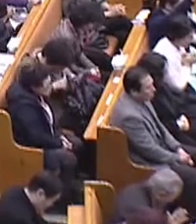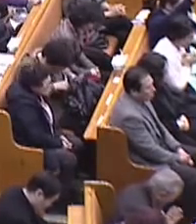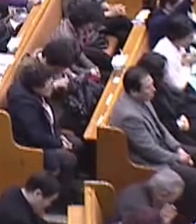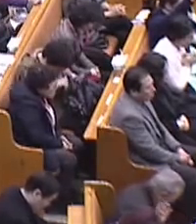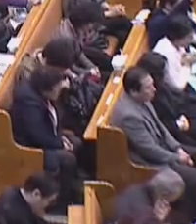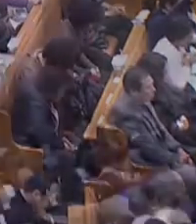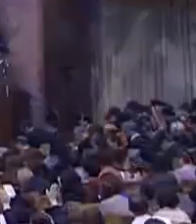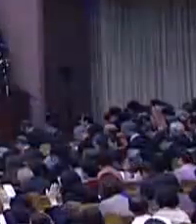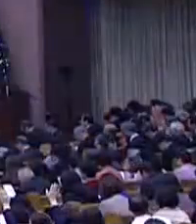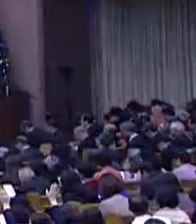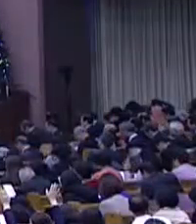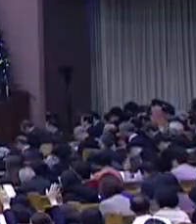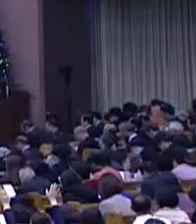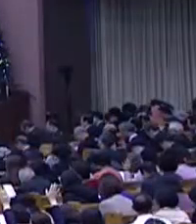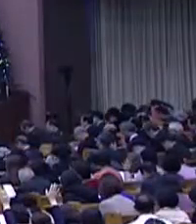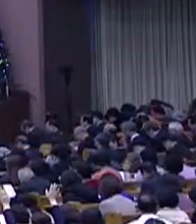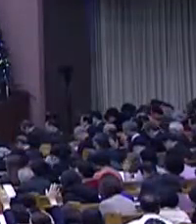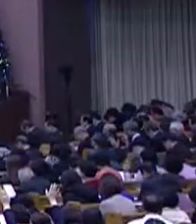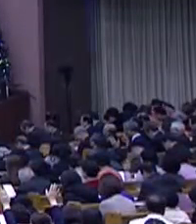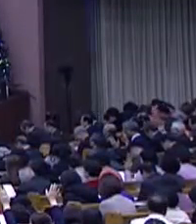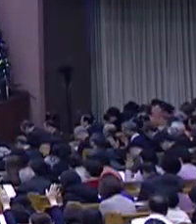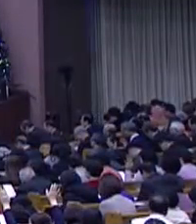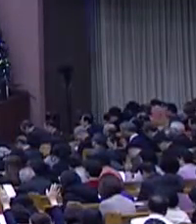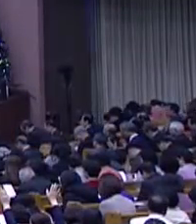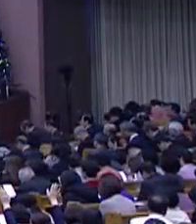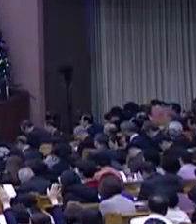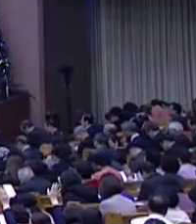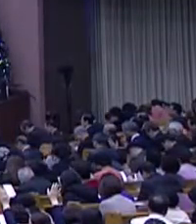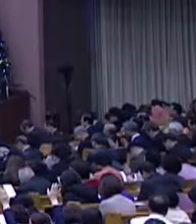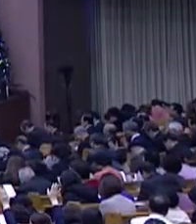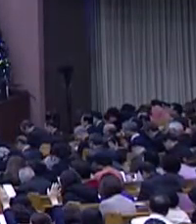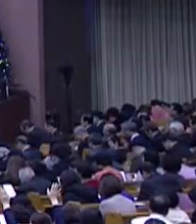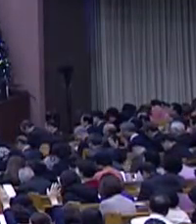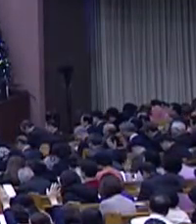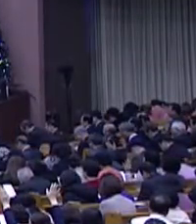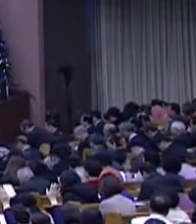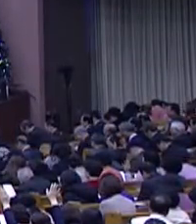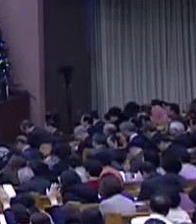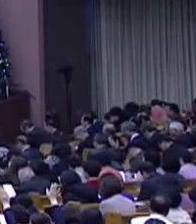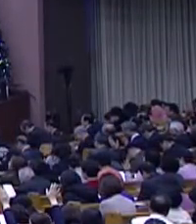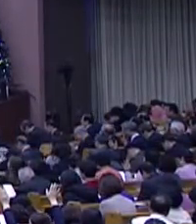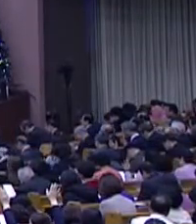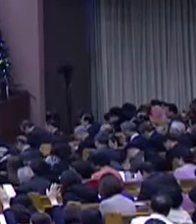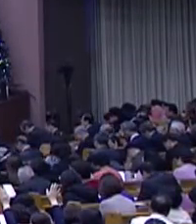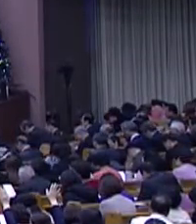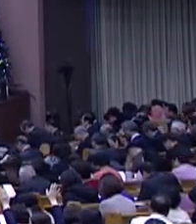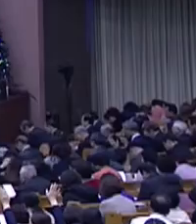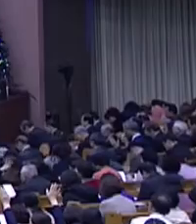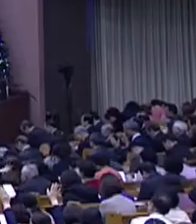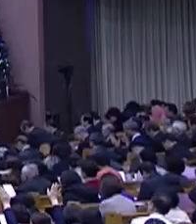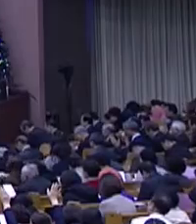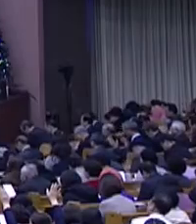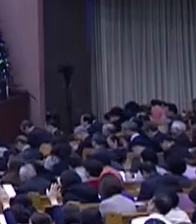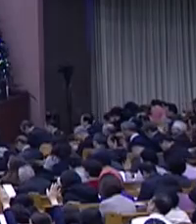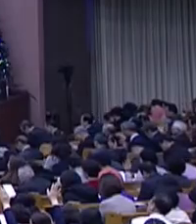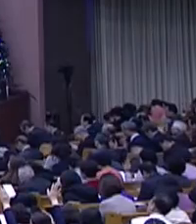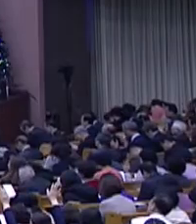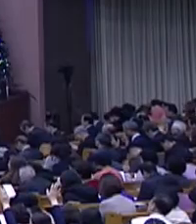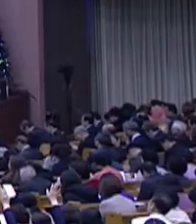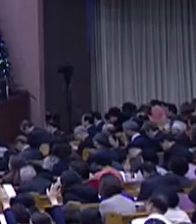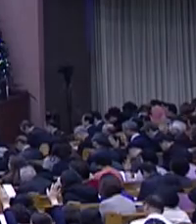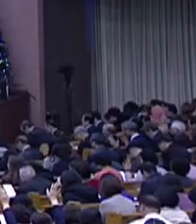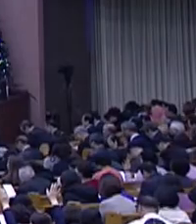들어와서 지키고 보존할 수 있게 해주심을 진실로 감사하며 나의 사랑하신